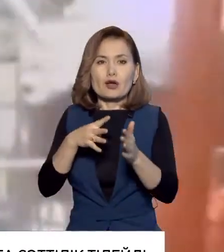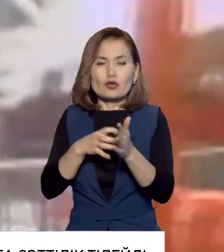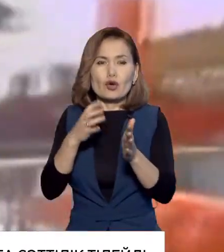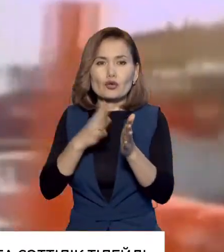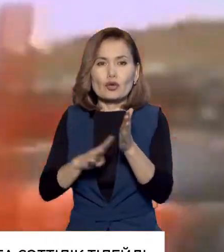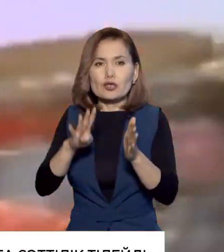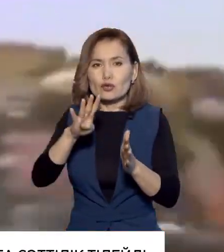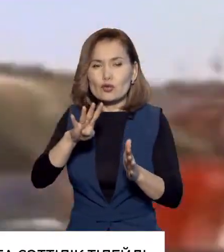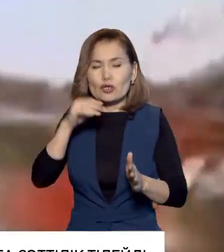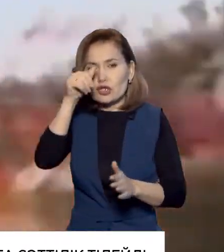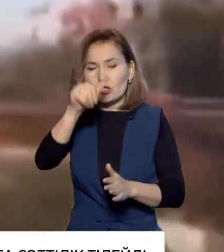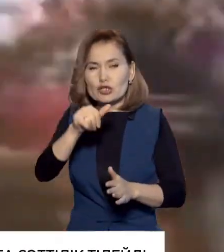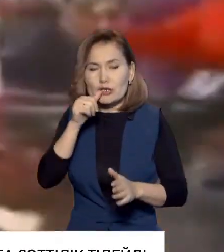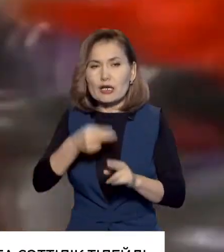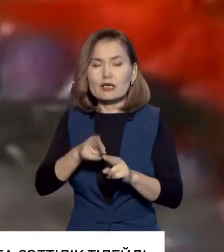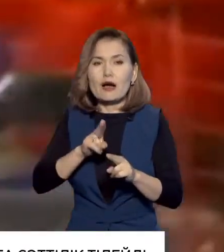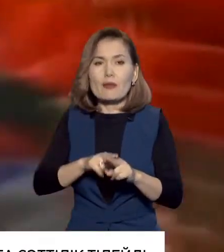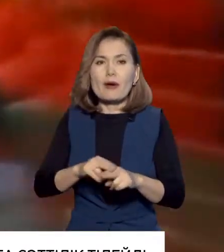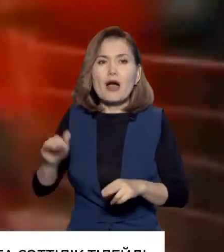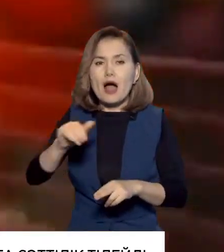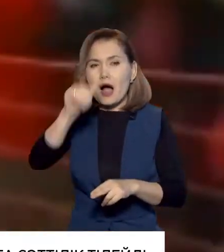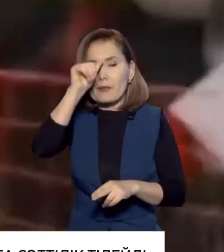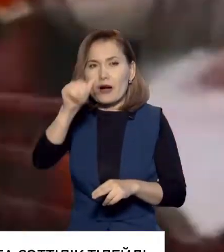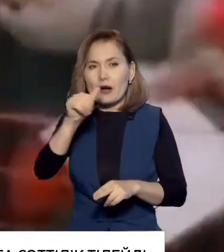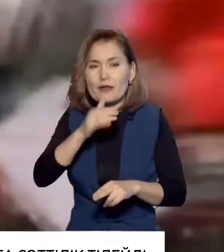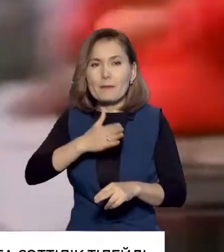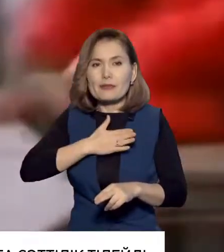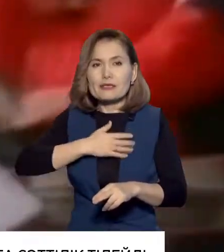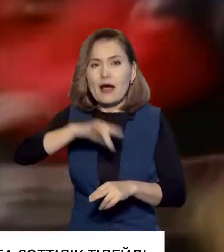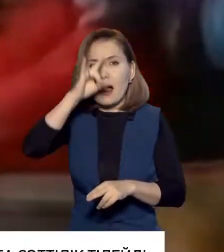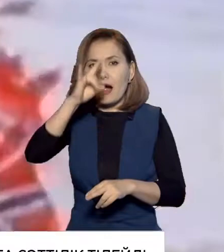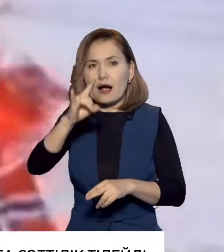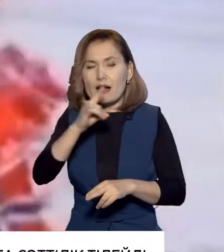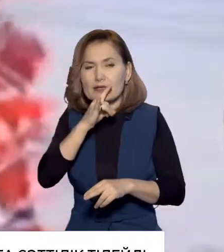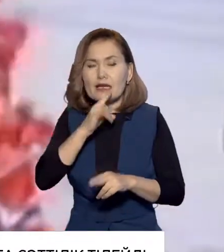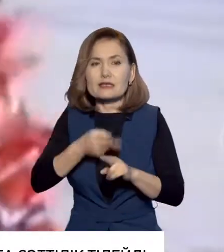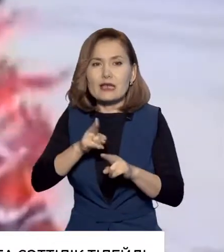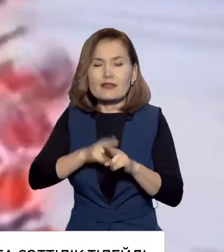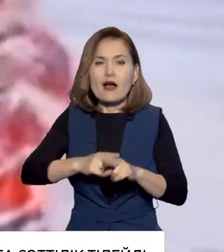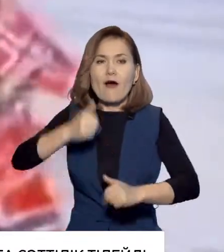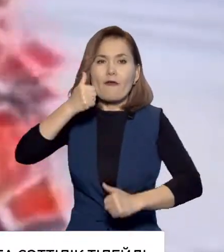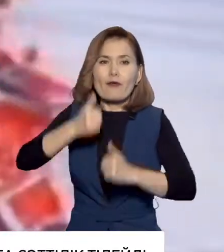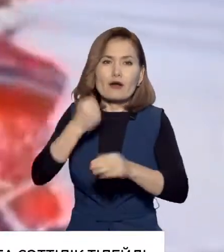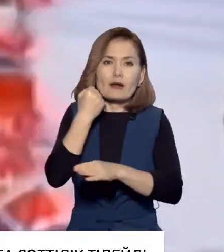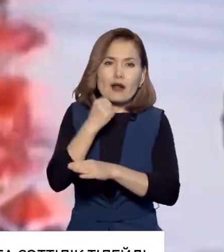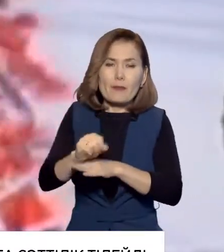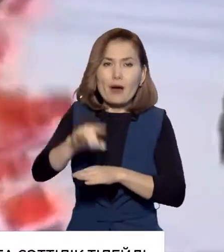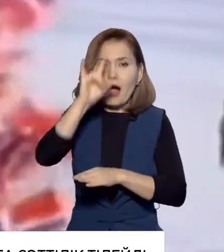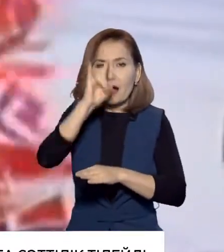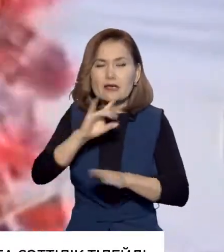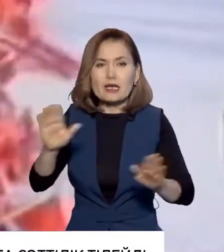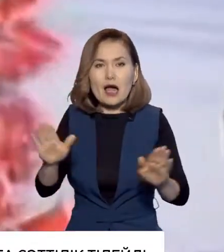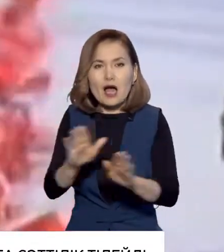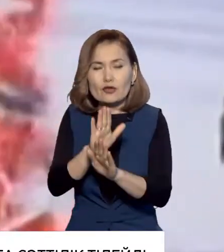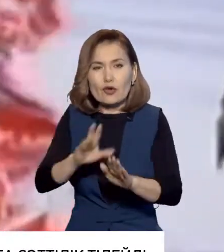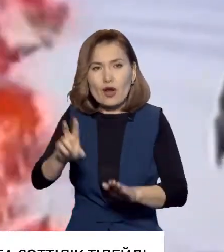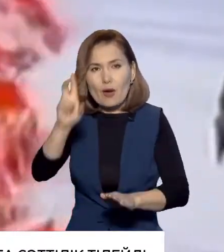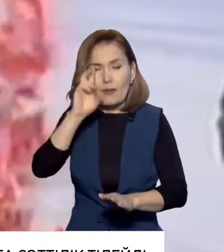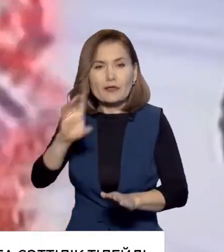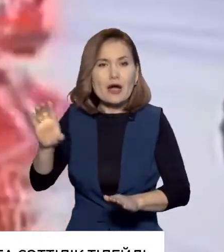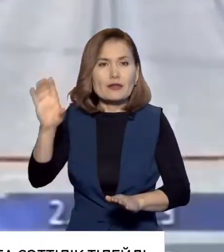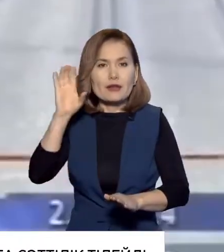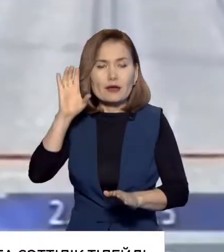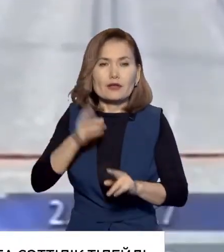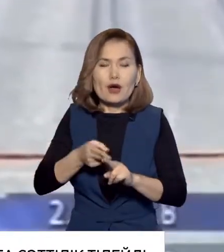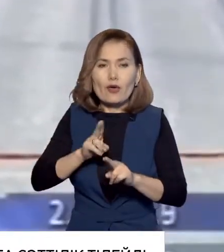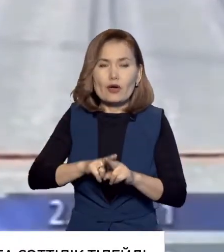Жылдың ақпаны Норвегияның Лилихаммерінде көктуымыз көкке көтеріліп, жаһан жұрты тұңғыш рет Қазақтың әнұранын тыңдады. Қысқы олимпиада